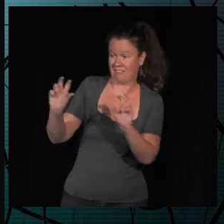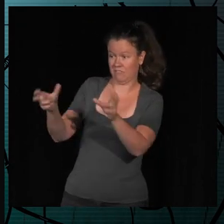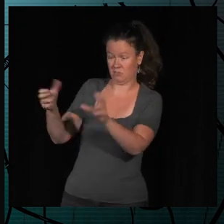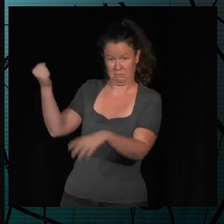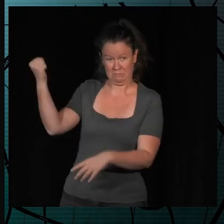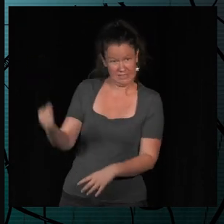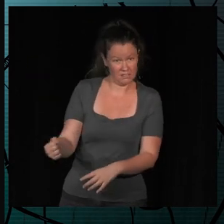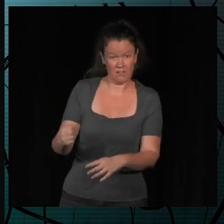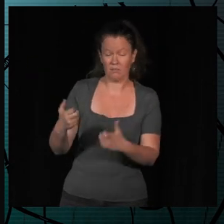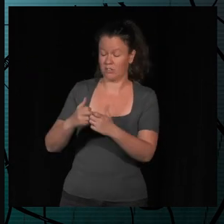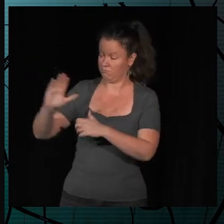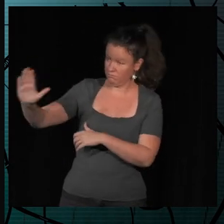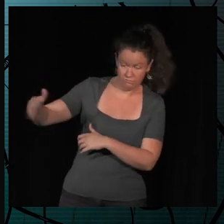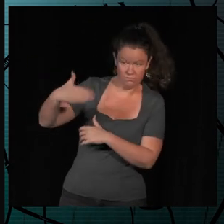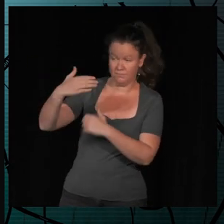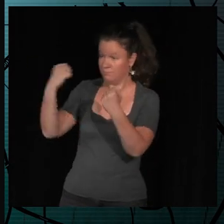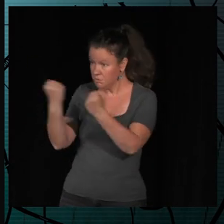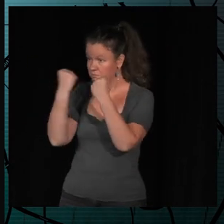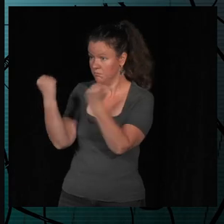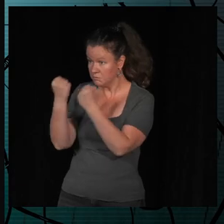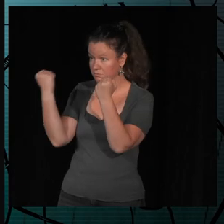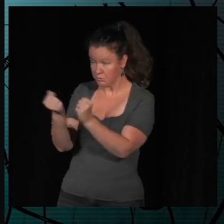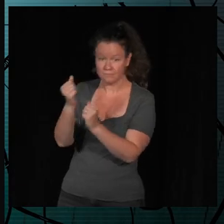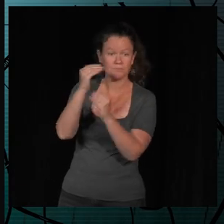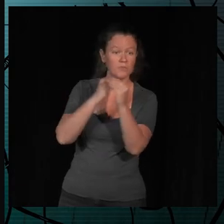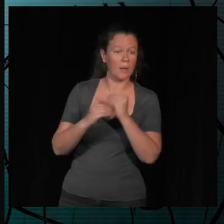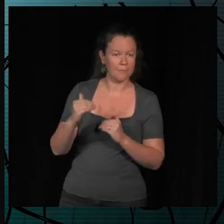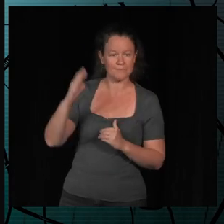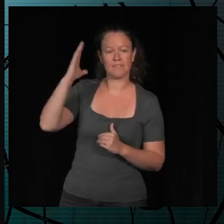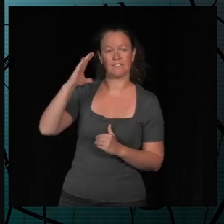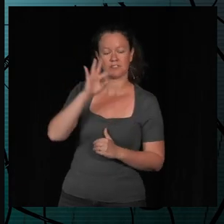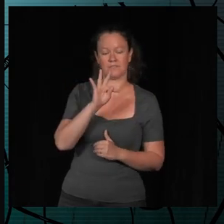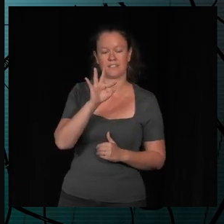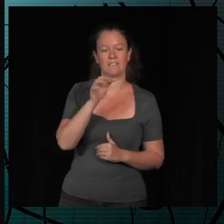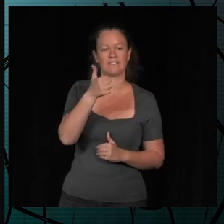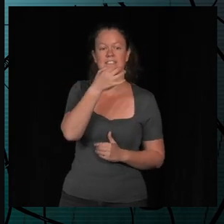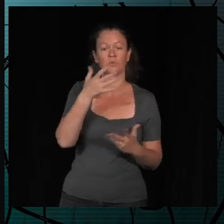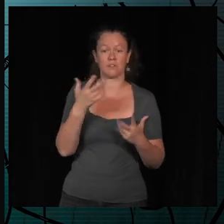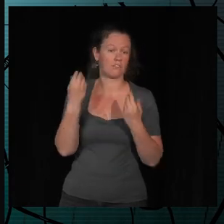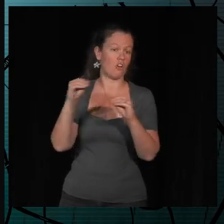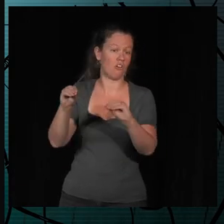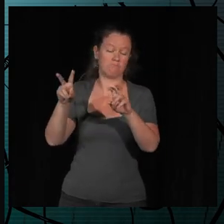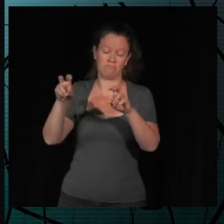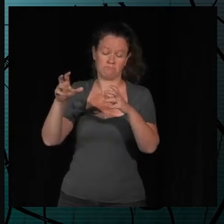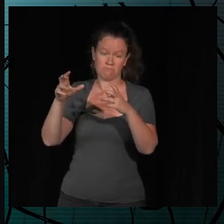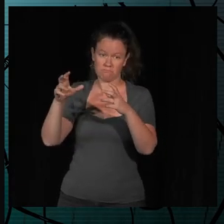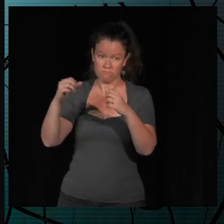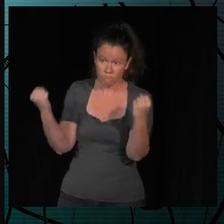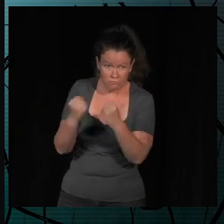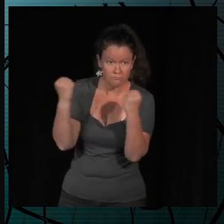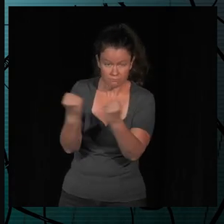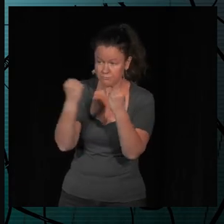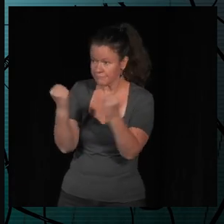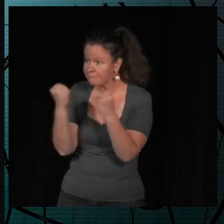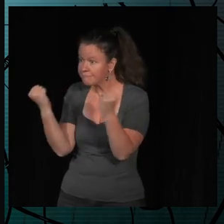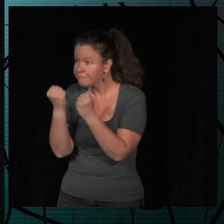publicité permanentes avec des programmes entre les pubs comme disait Patrick leel ancien directeur de TF1 et qu'aujourd'hui finalement les réseaux les jeux vidéos